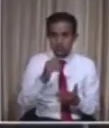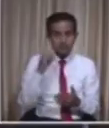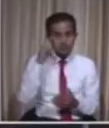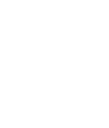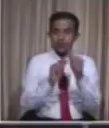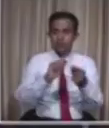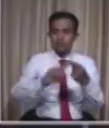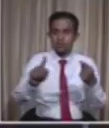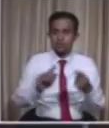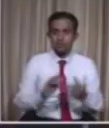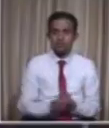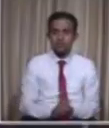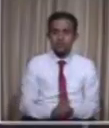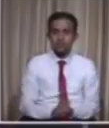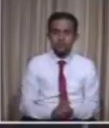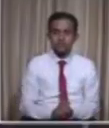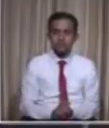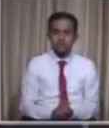मंत्री